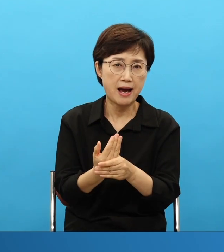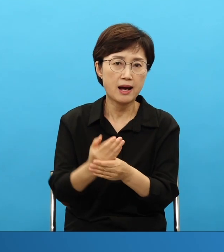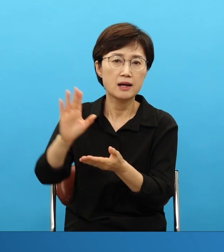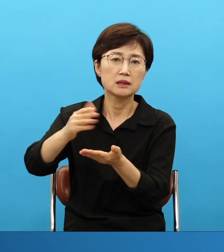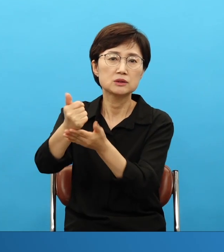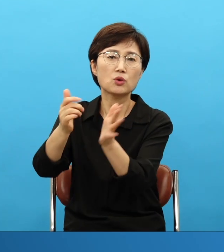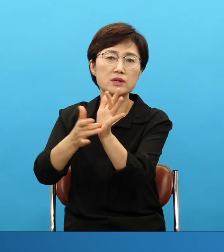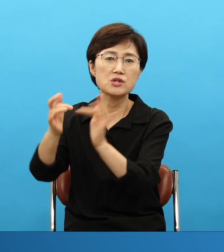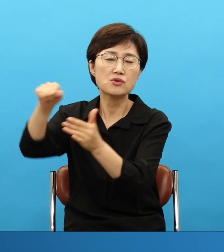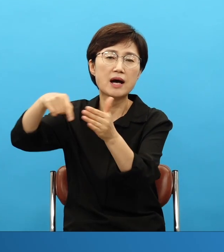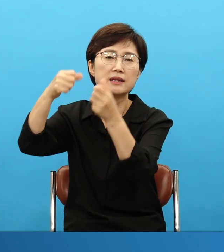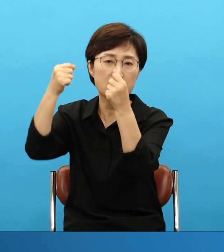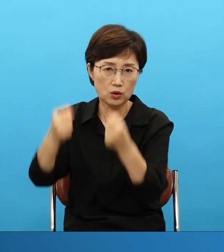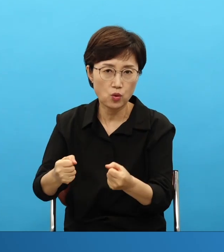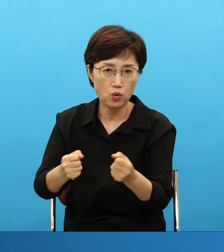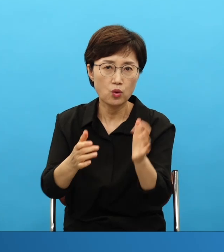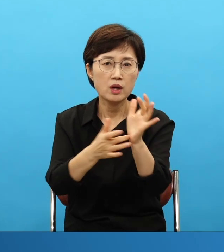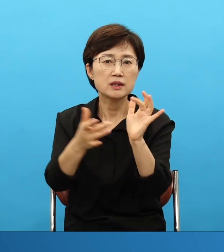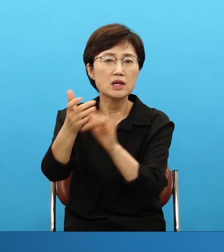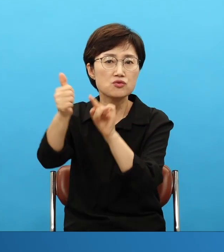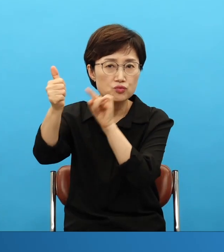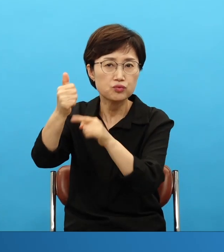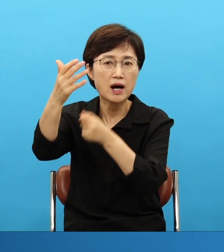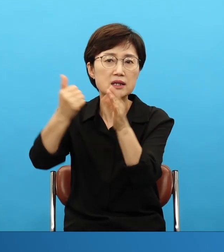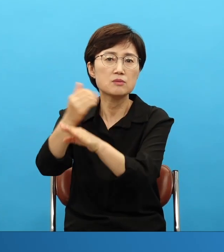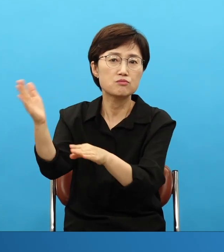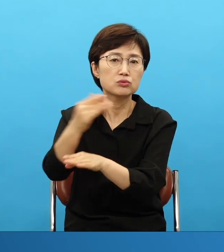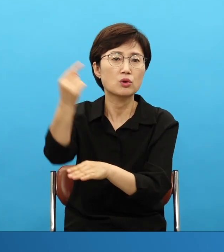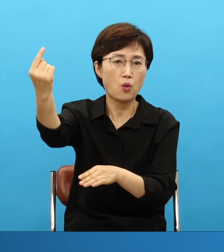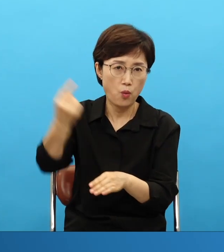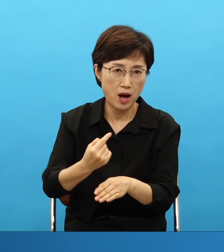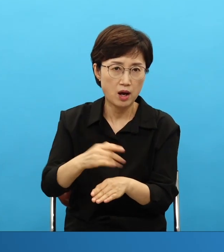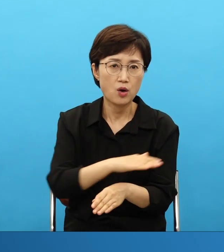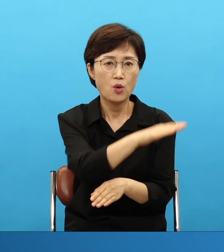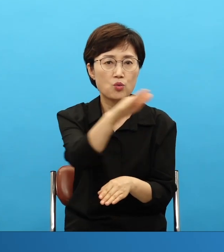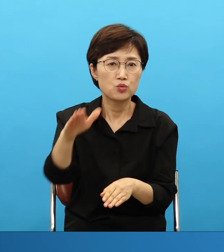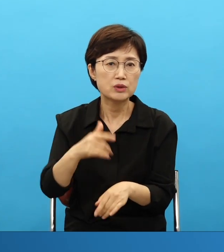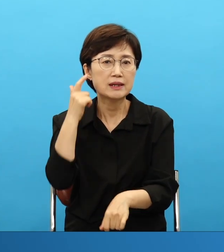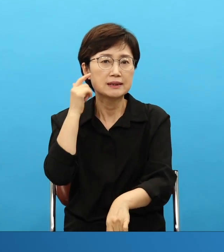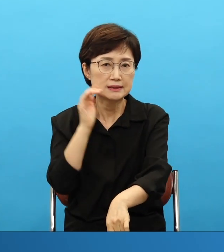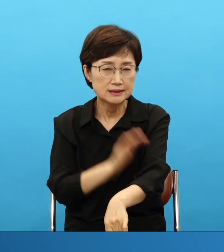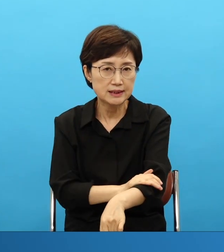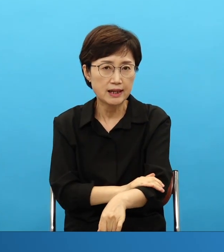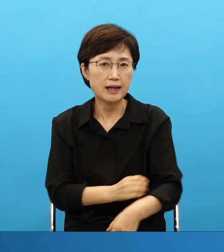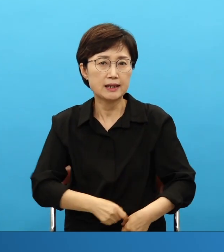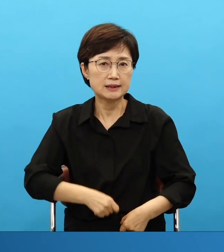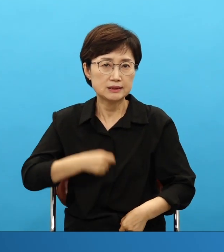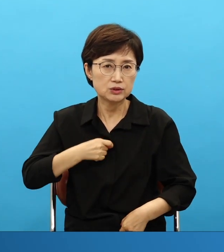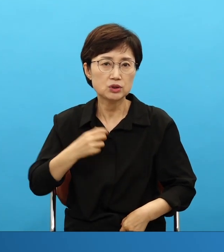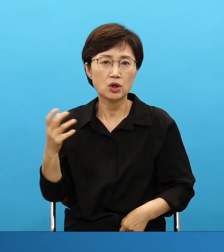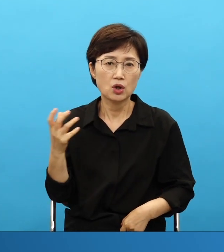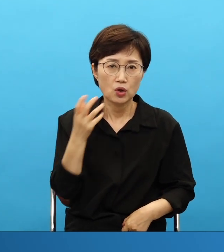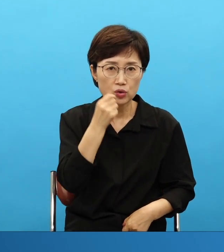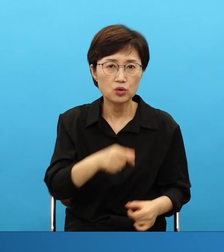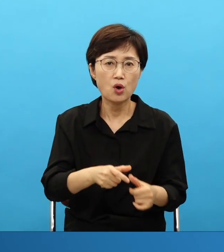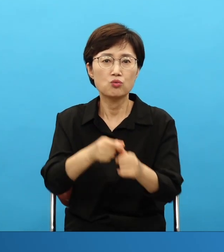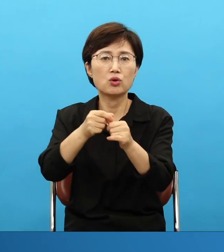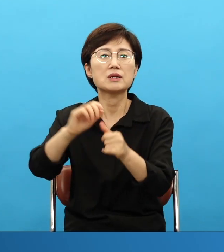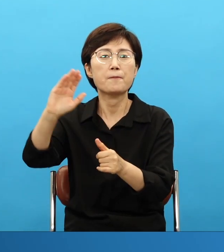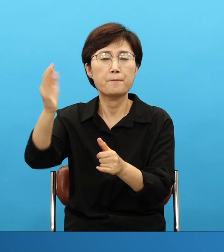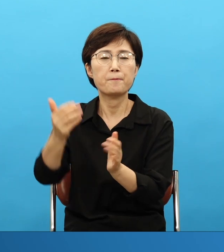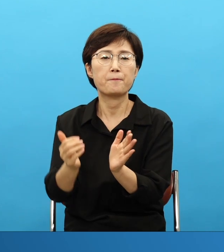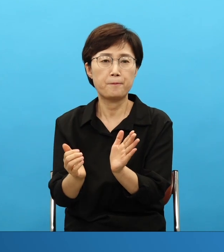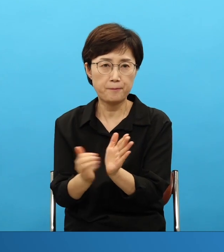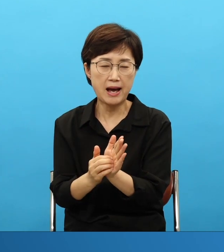나서 그리스도 예수 안에 있고 예수는 하나님으로부터 나와서 우리에게 지혜와 의로움과